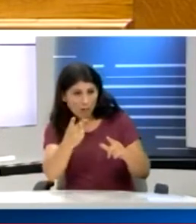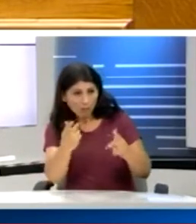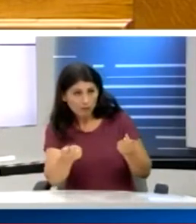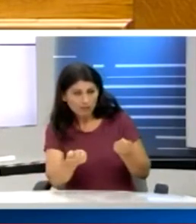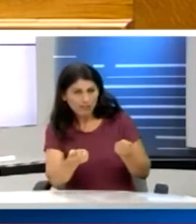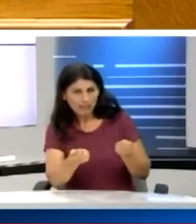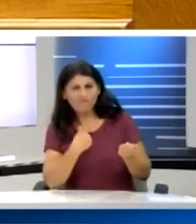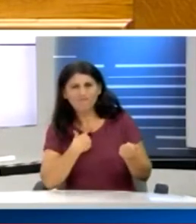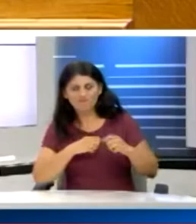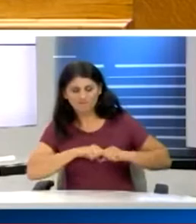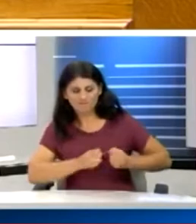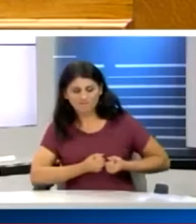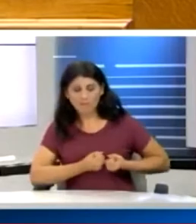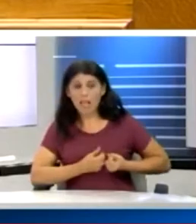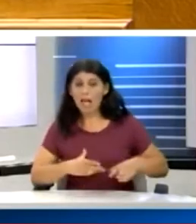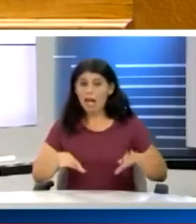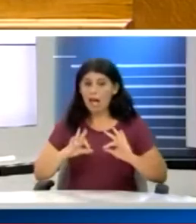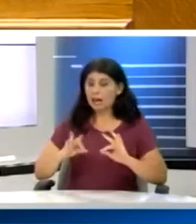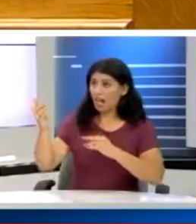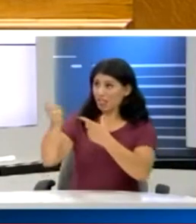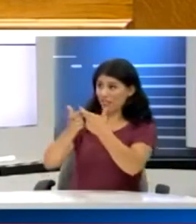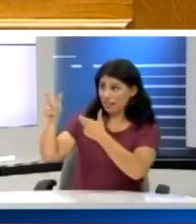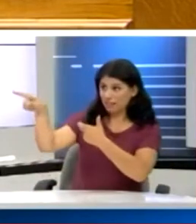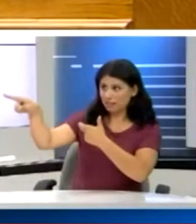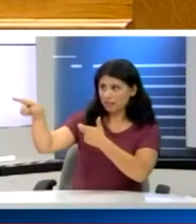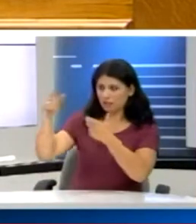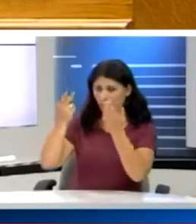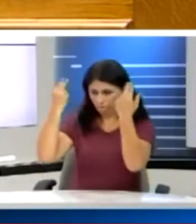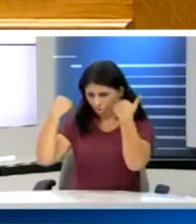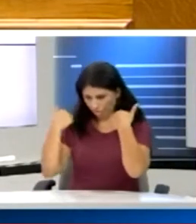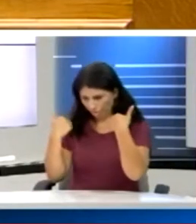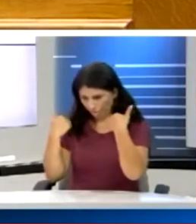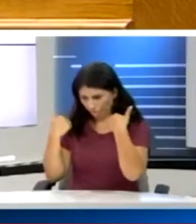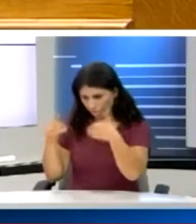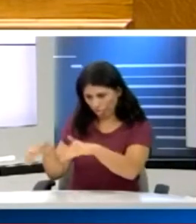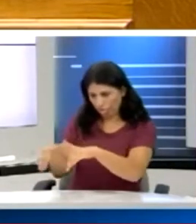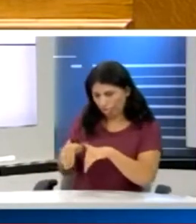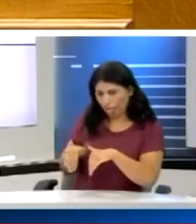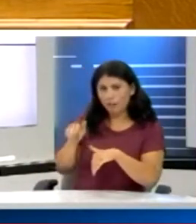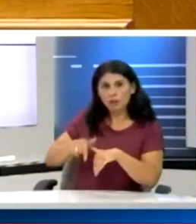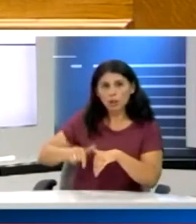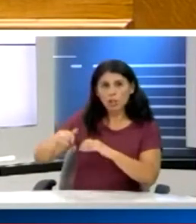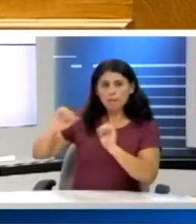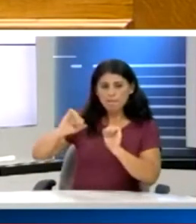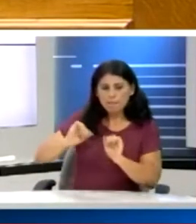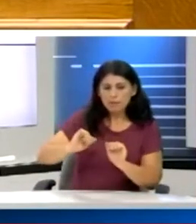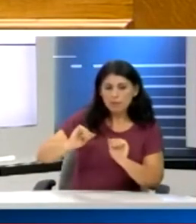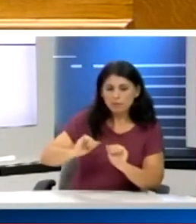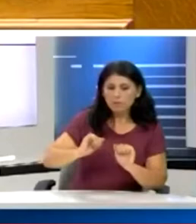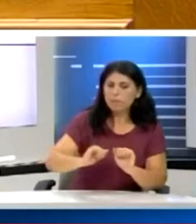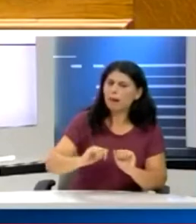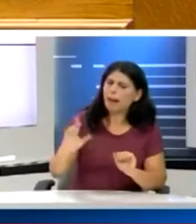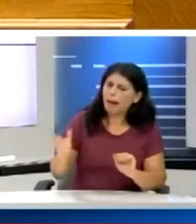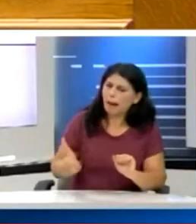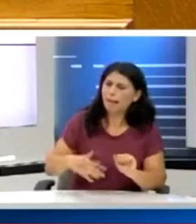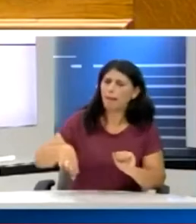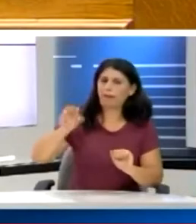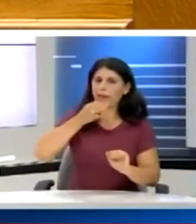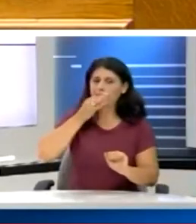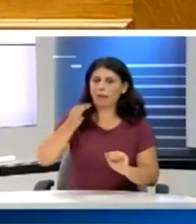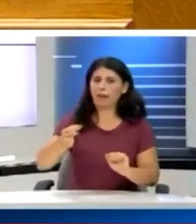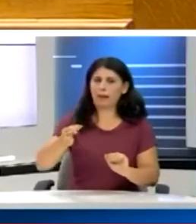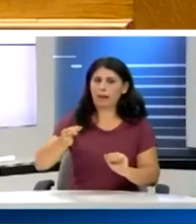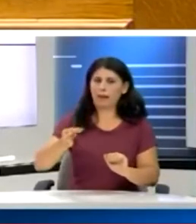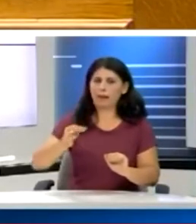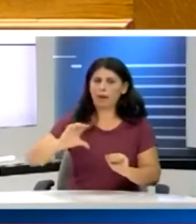Πρώτα υποχωρήσατε στους δανειστές, τώρα κάτω από την πίεση κάτι λέτε κι εσείς για τα πρωτογενή πλεονάσματα, αλλά η